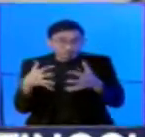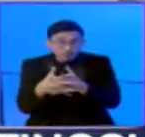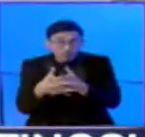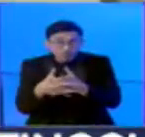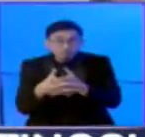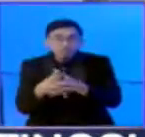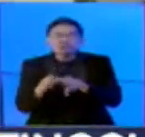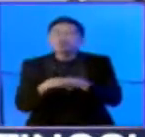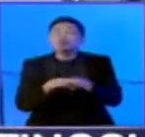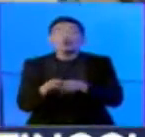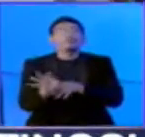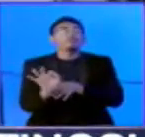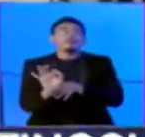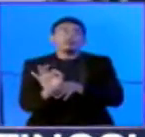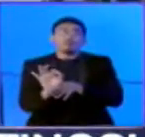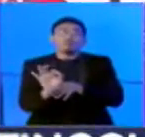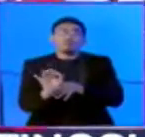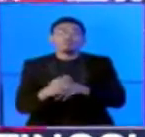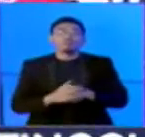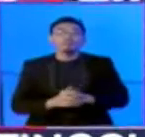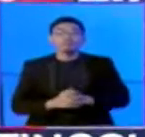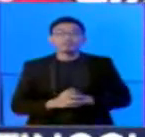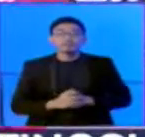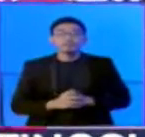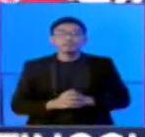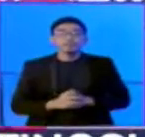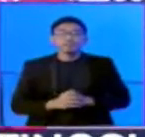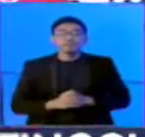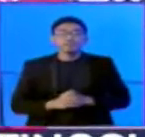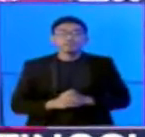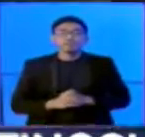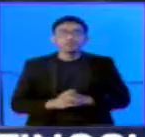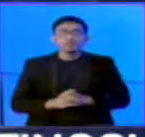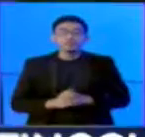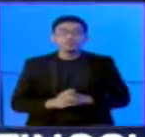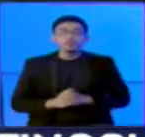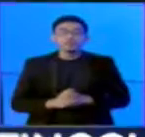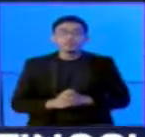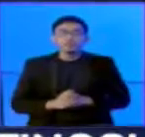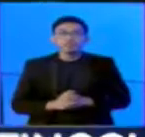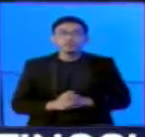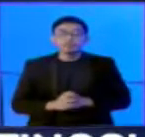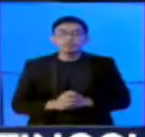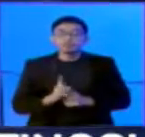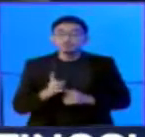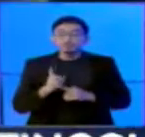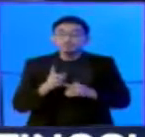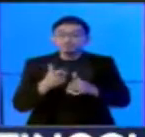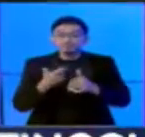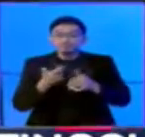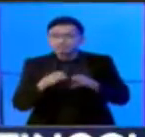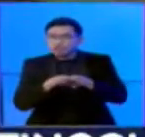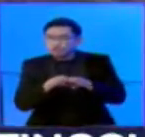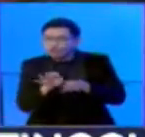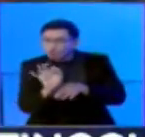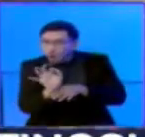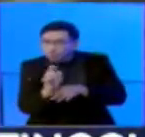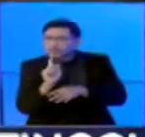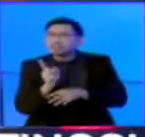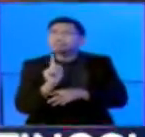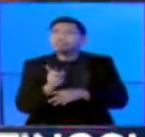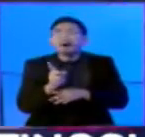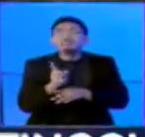tatanan kehidupan normal baru. Hal ini lantaran angka positif COVID-19 di daerah tersebut belum di bawah